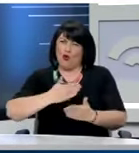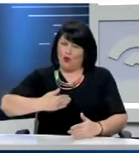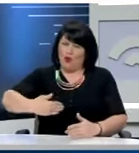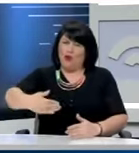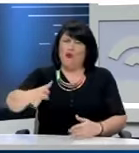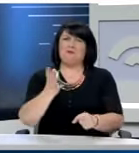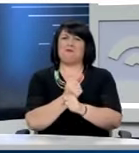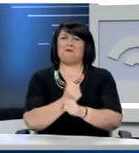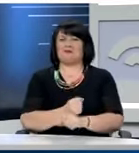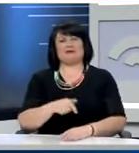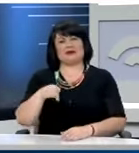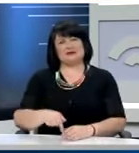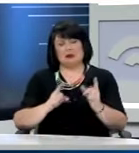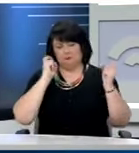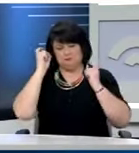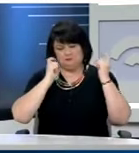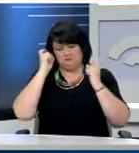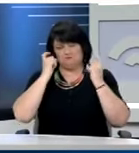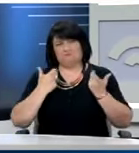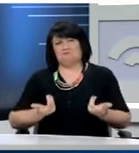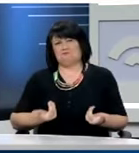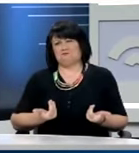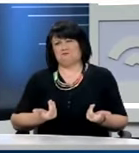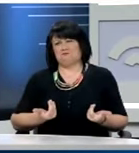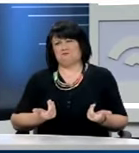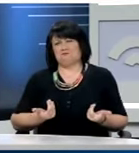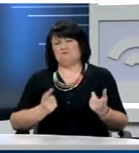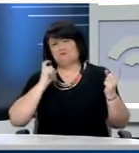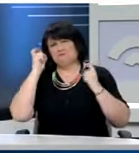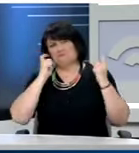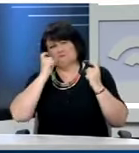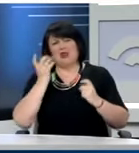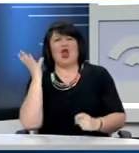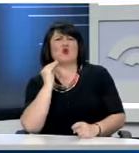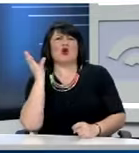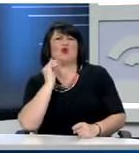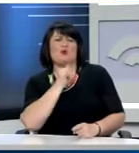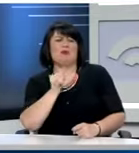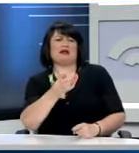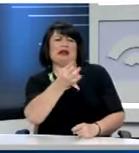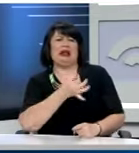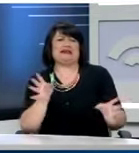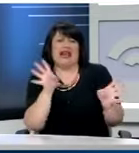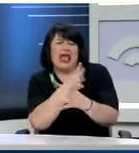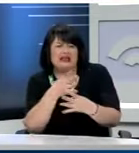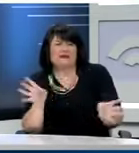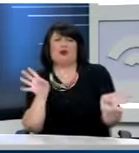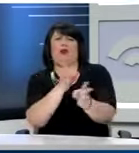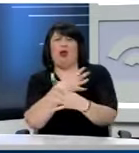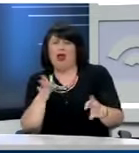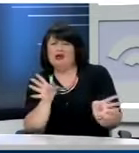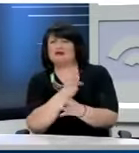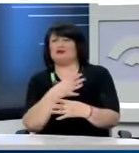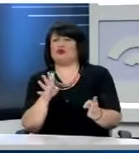Και σήμερα εγώ ήθελα να αναρωτηθώ. Να αναρωτηθώ, διότι σας ακούω διαρκώς να μιλάτε για λαϊκισμό, λαϊκισμό, λαϊκισμό για τους